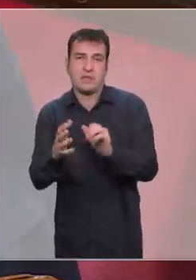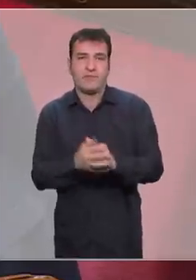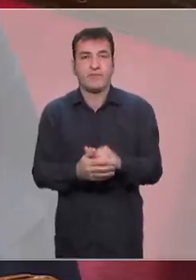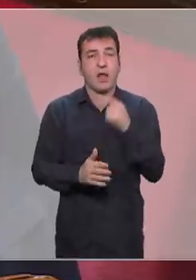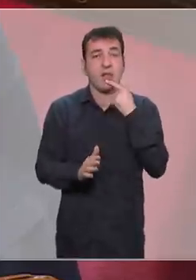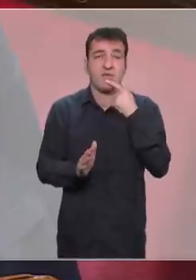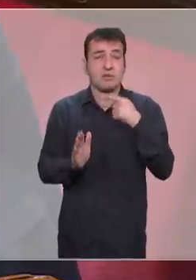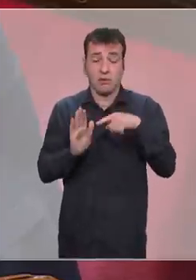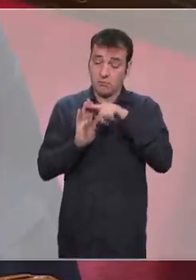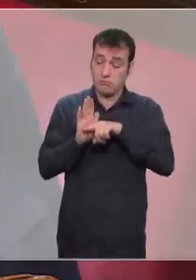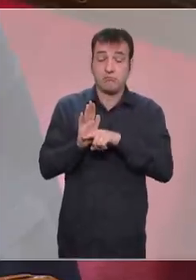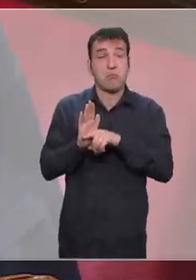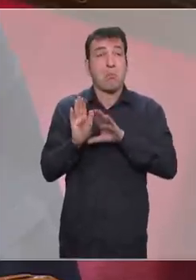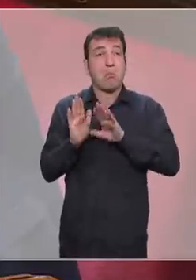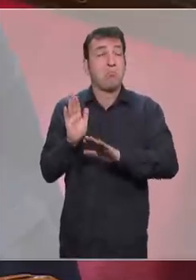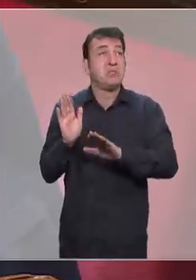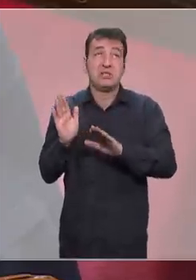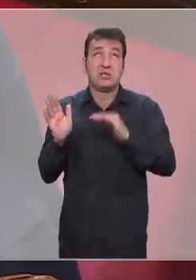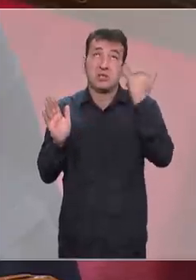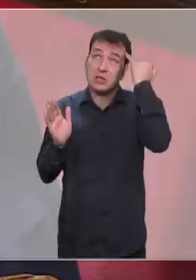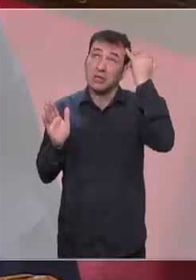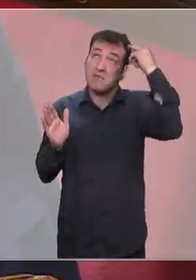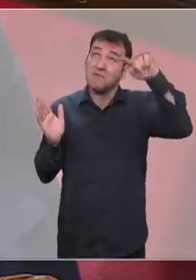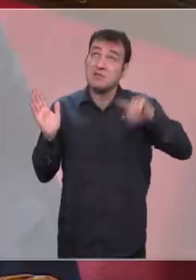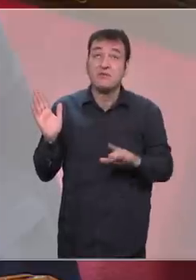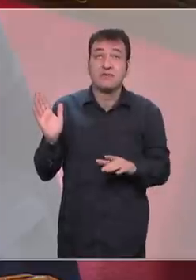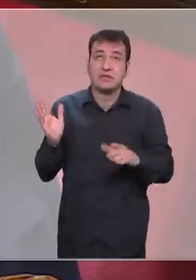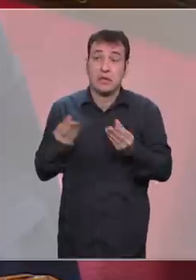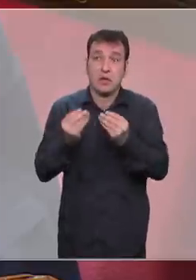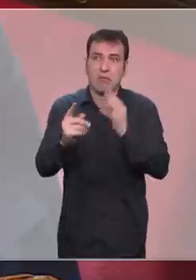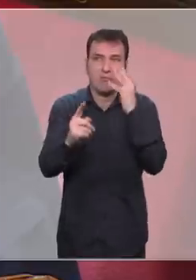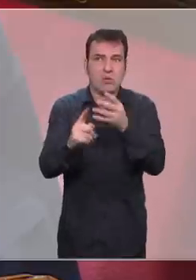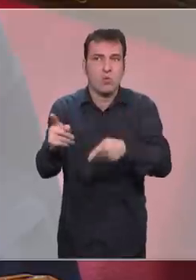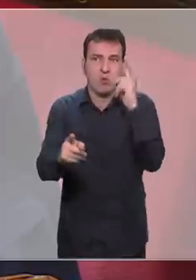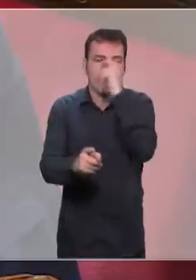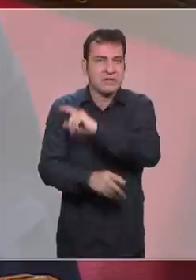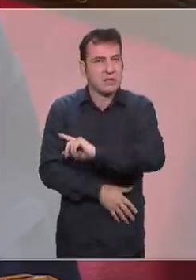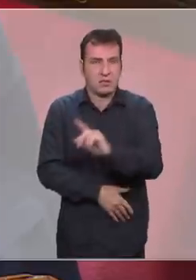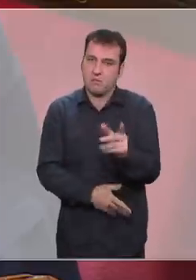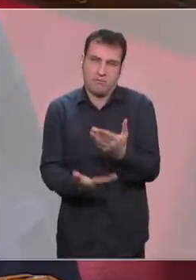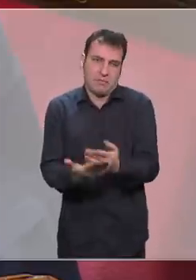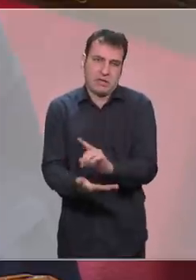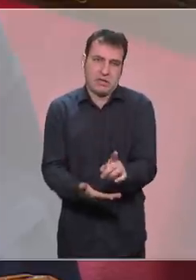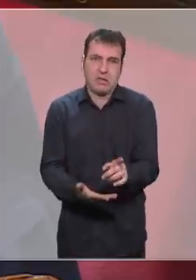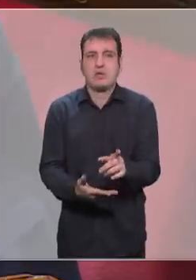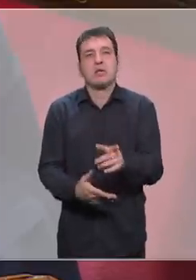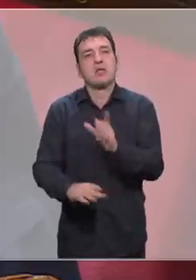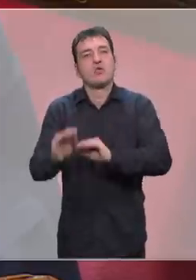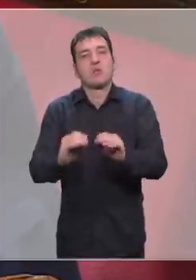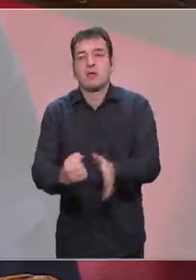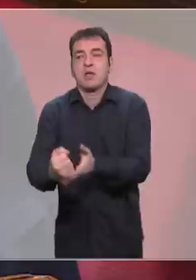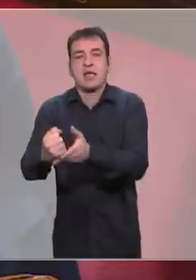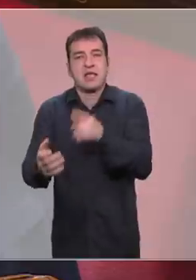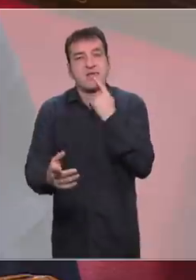des mesures purement idéologiques qui rendraient leur mission plus difficile encore. Aider nos soignants, c'est être